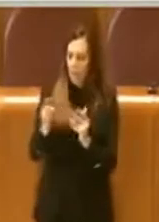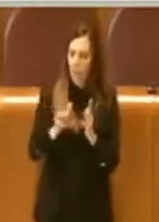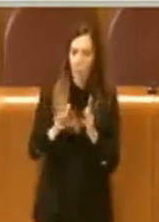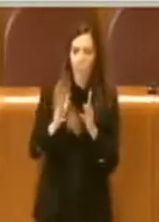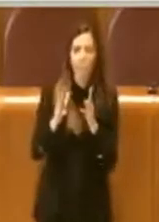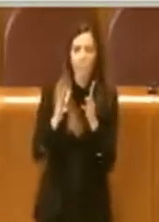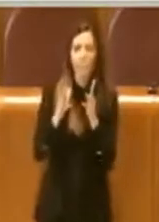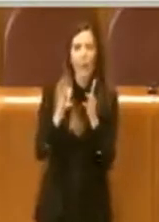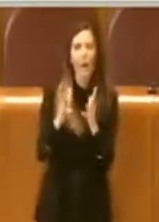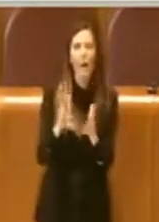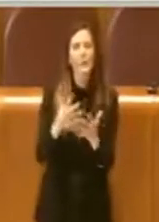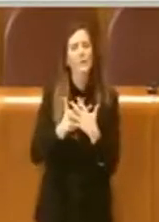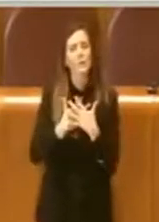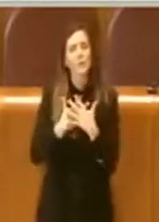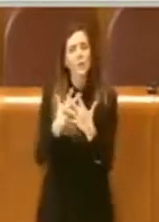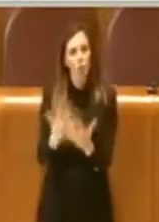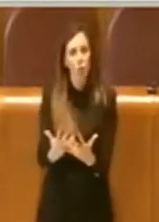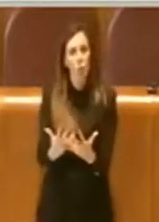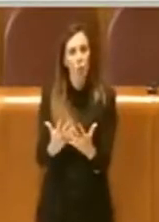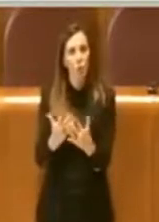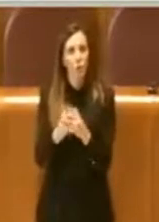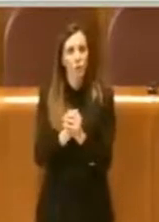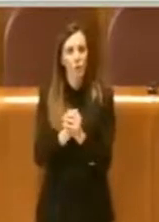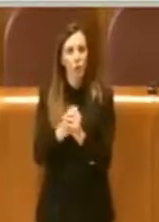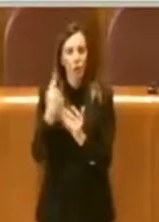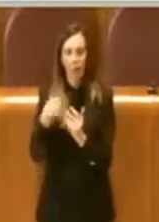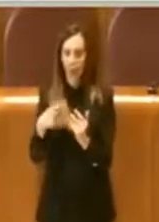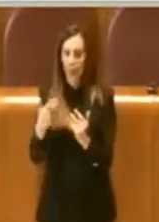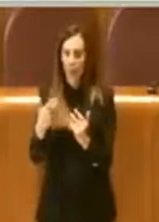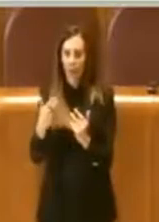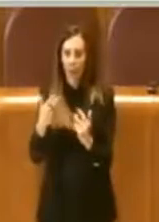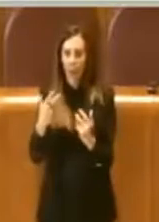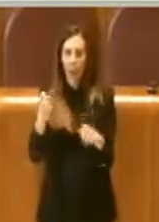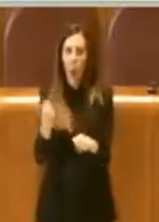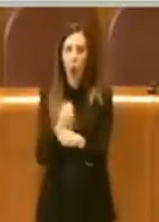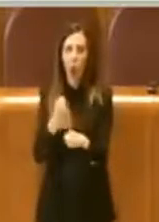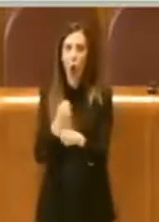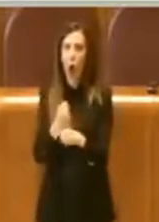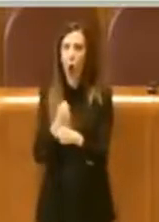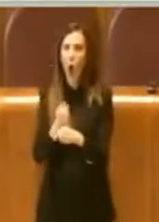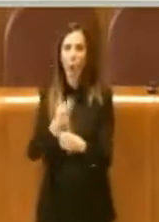che riservano per l'opera lirica sinfonica.